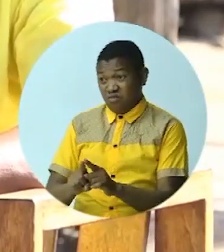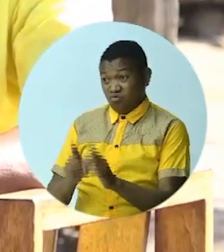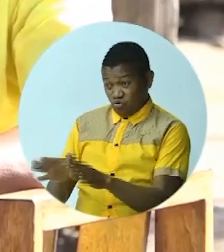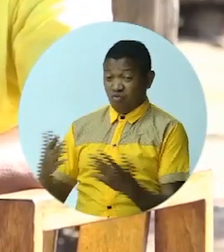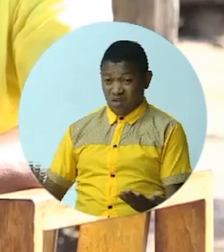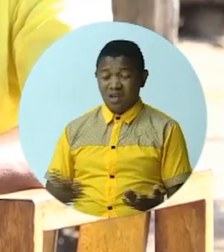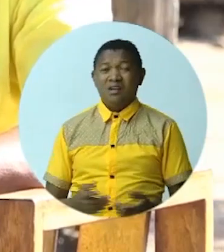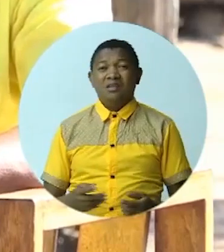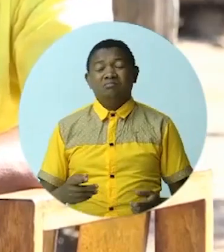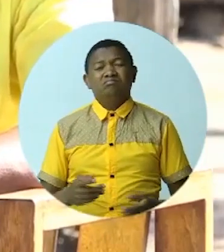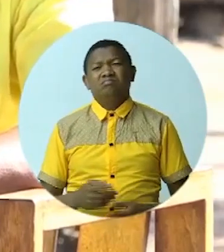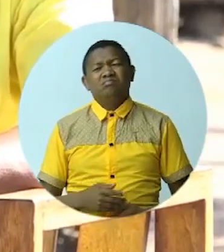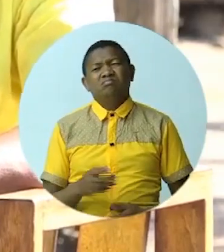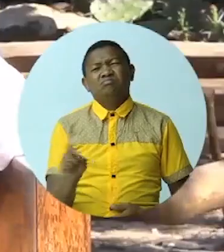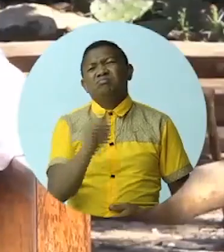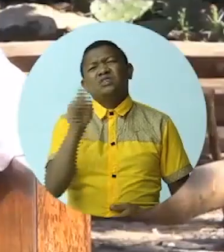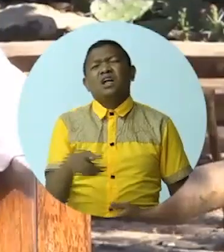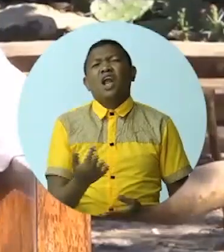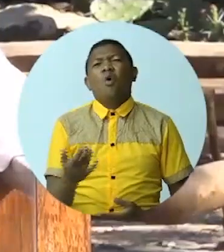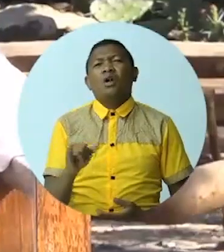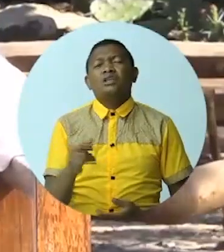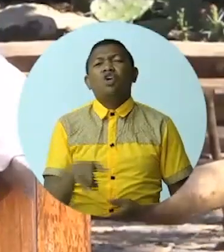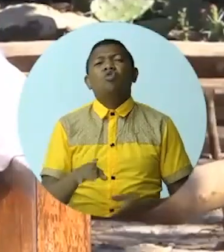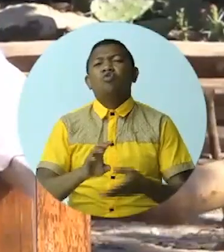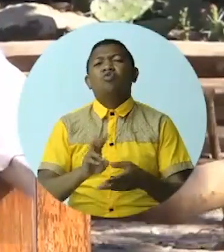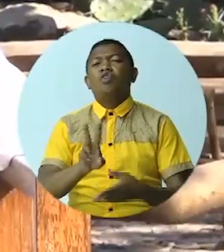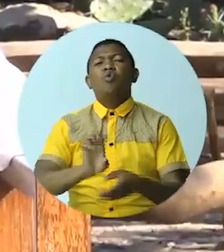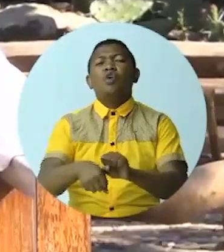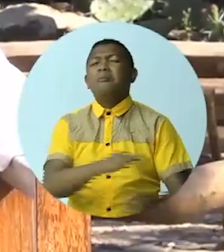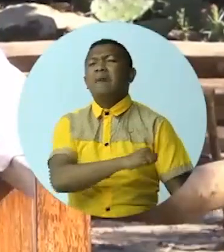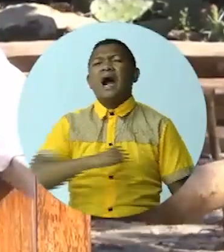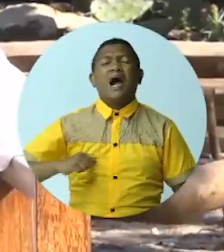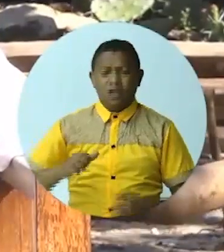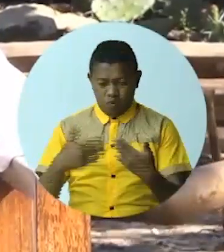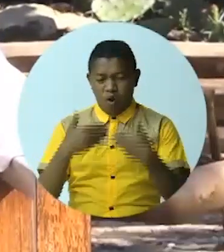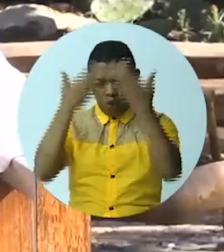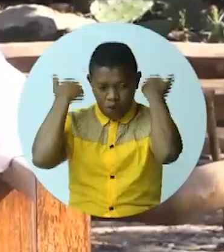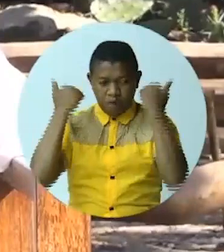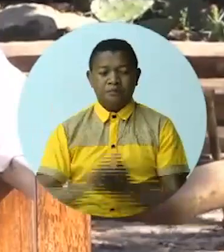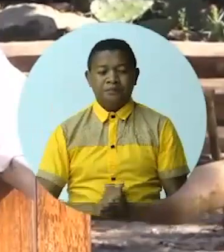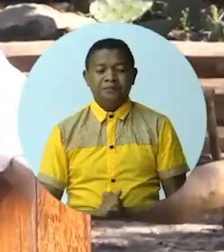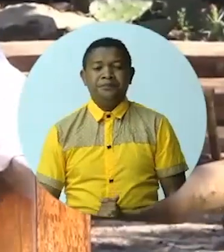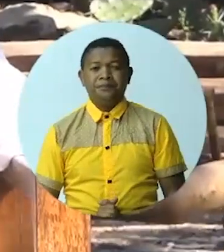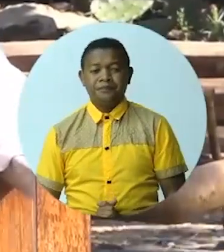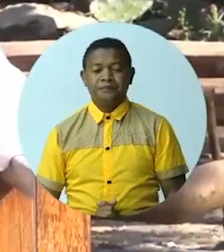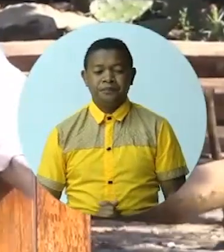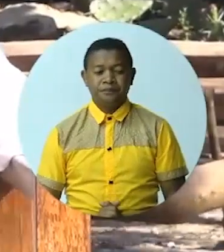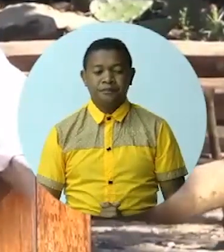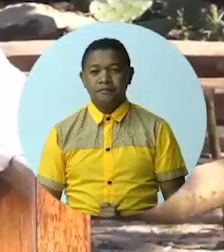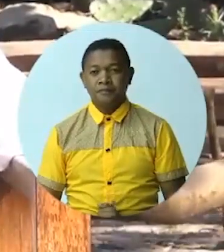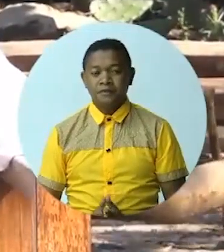vahaolana maharitra omena an'la vahoaka toko? Ia, ny teneninao teo a dia marina